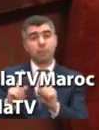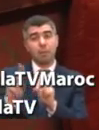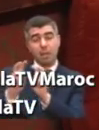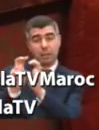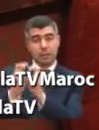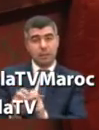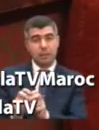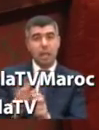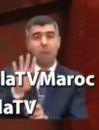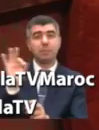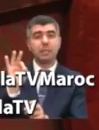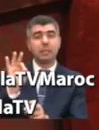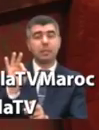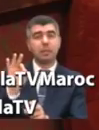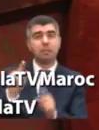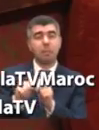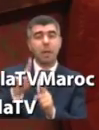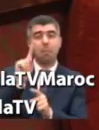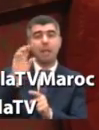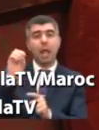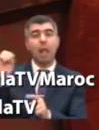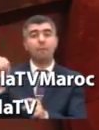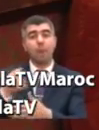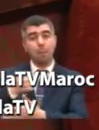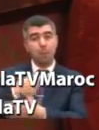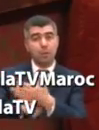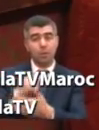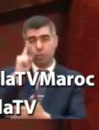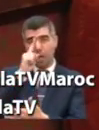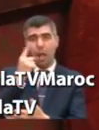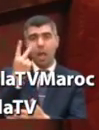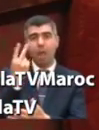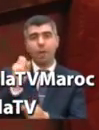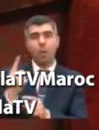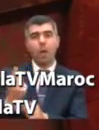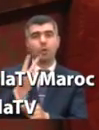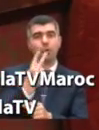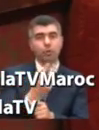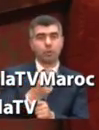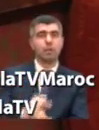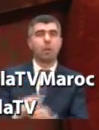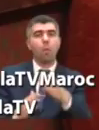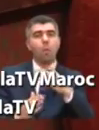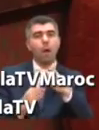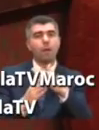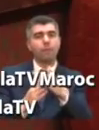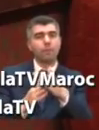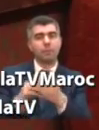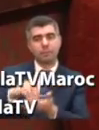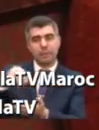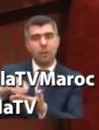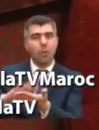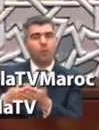من 50 حاله وفاه لكل 100,000 ولاده حيه في افق 2021، وكذلك الحد من التفاوت بين الجهات.